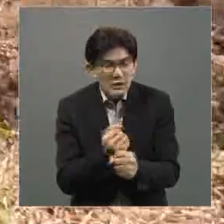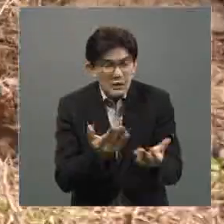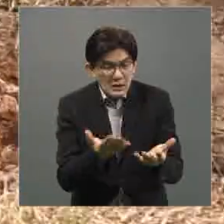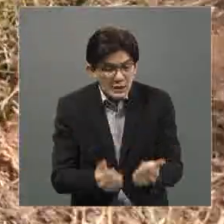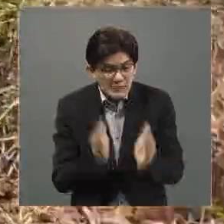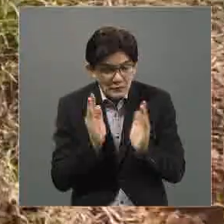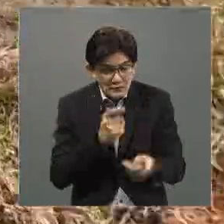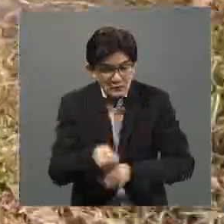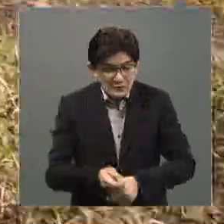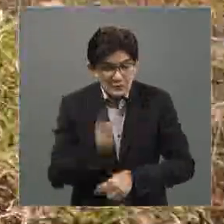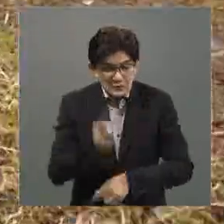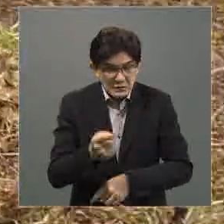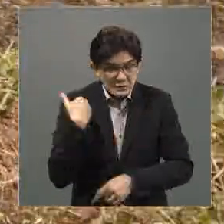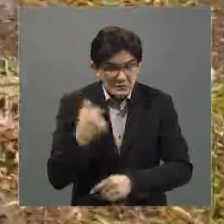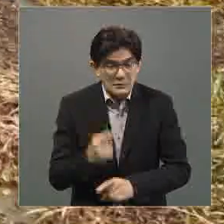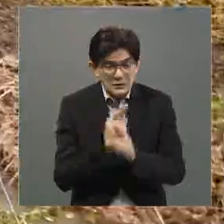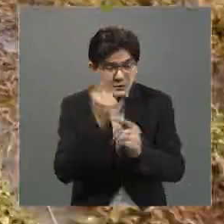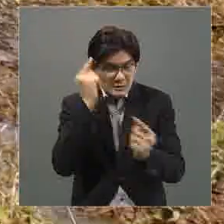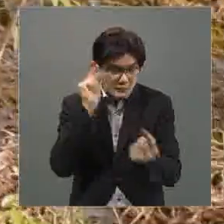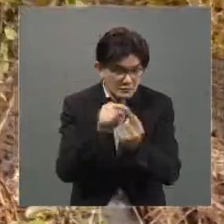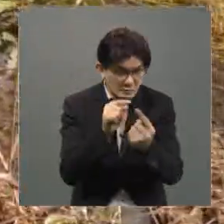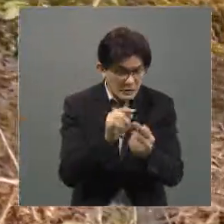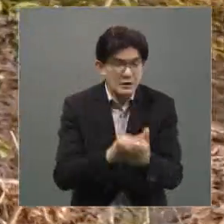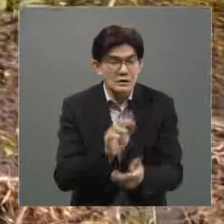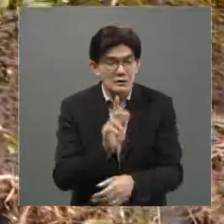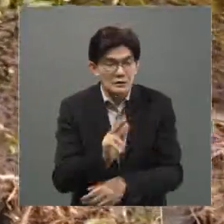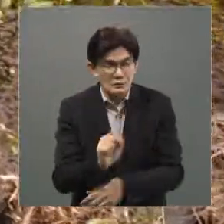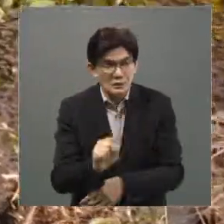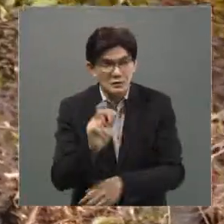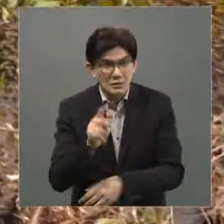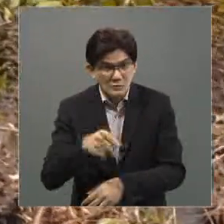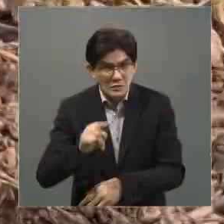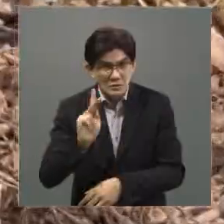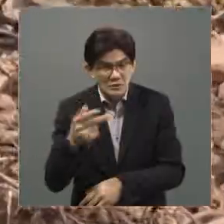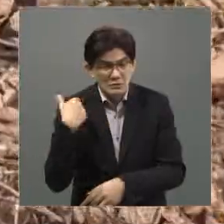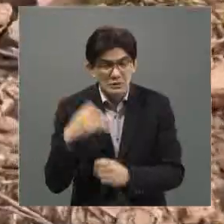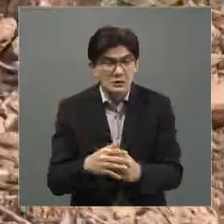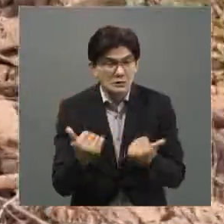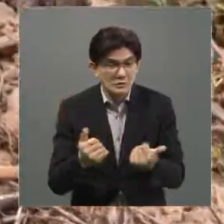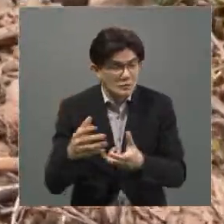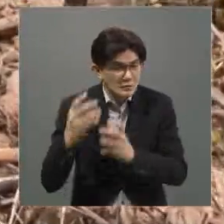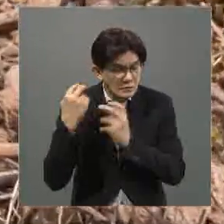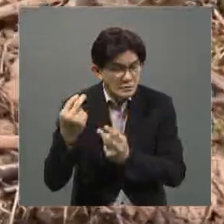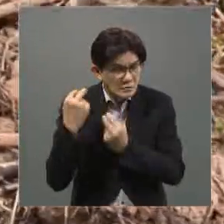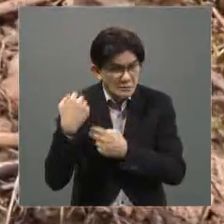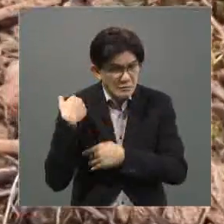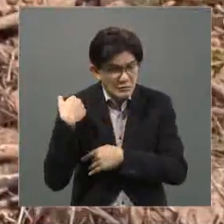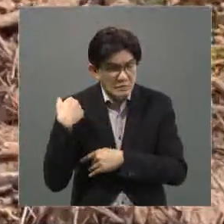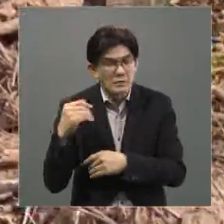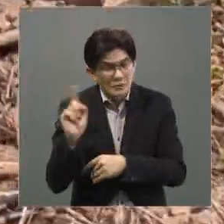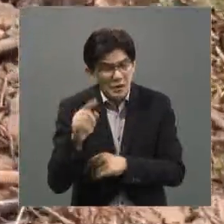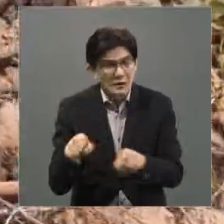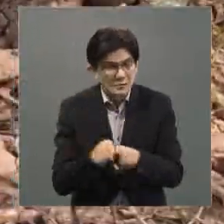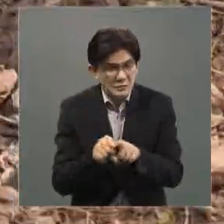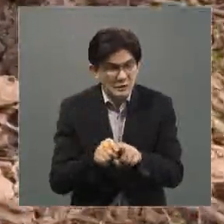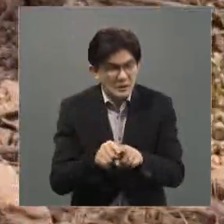ษตรกรตัวจริงตรงตามจุดมุ่งหมายของโครงการสปกนะรวมถึงจะทบทวนแล้วก็ถอดบทเรียนการออกเอกสารสิทธิ์สป